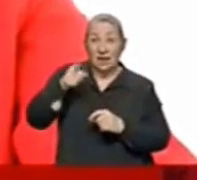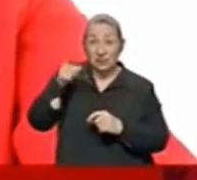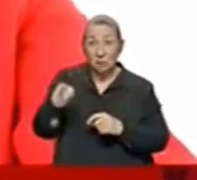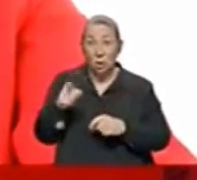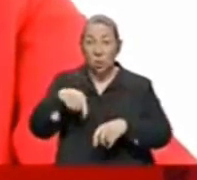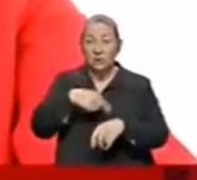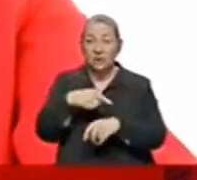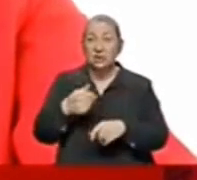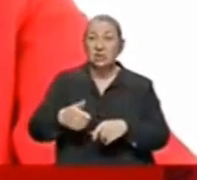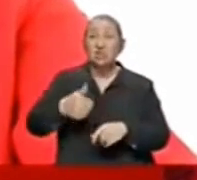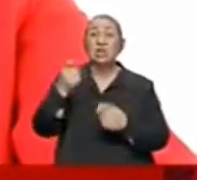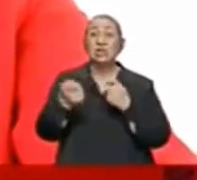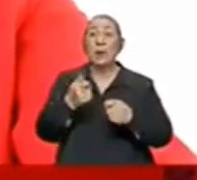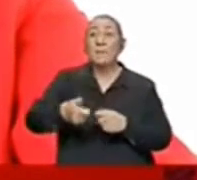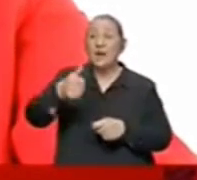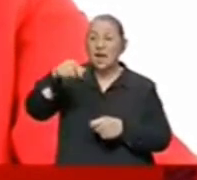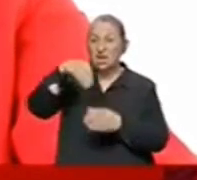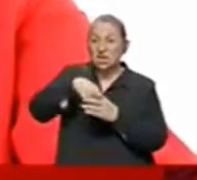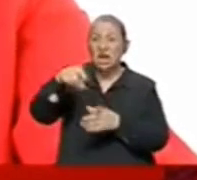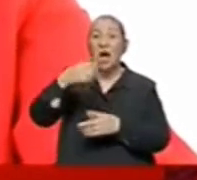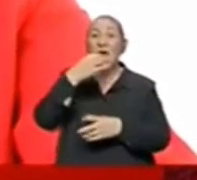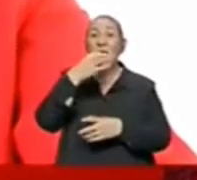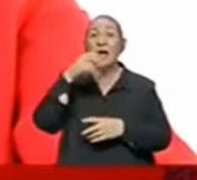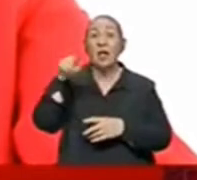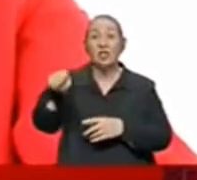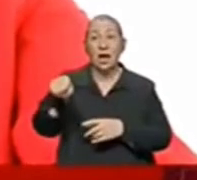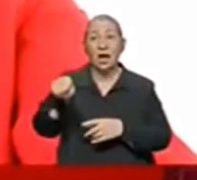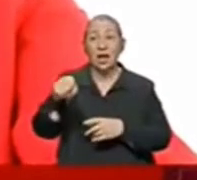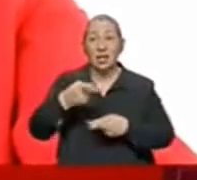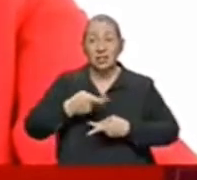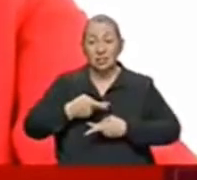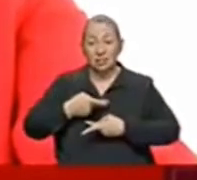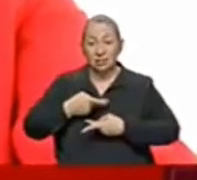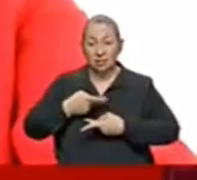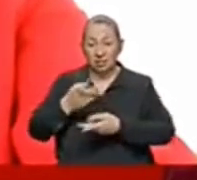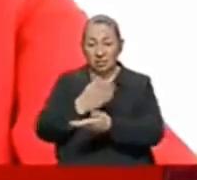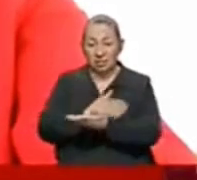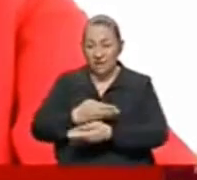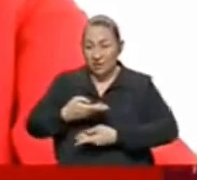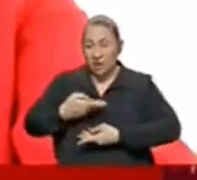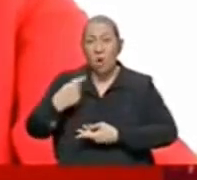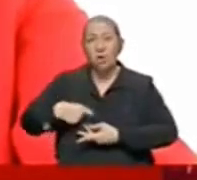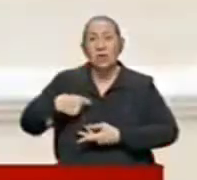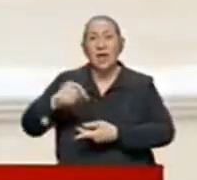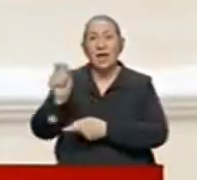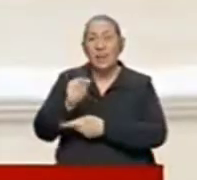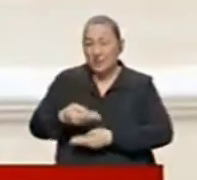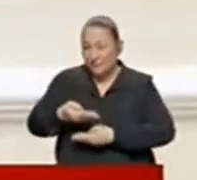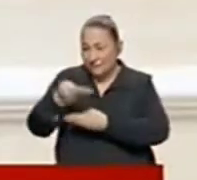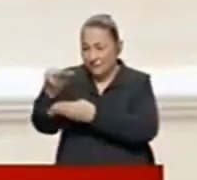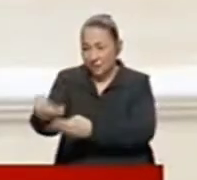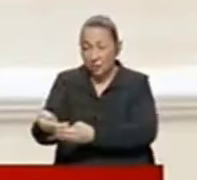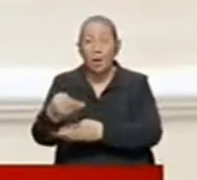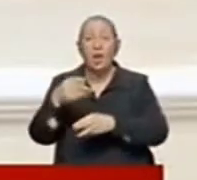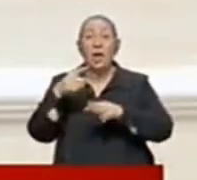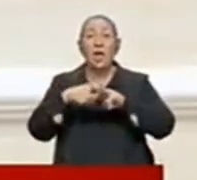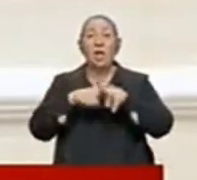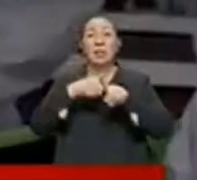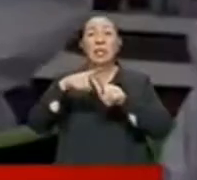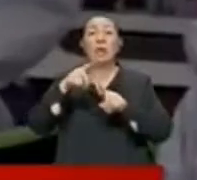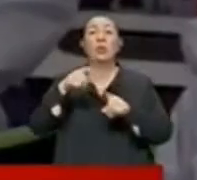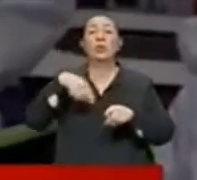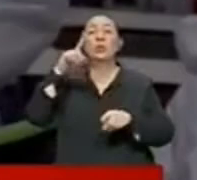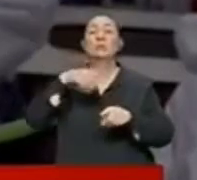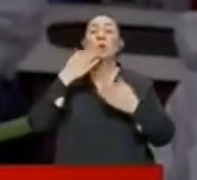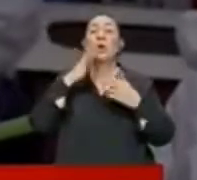esnada da biz Çalışma Bakanlığı'nda Ankara'da davetiyesini özel kaleme sunmak üzereydik. EYT gündemimizde yok dedi